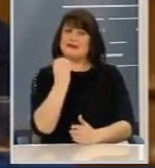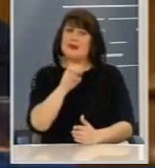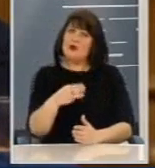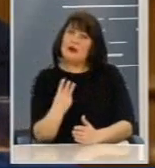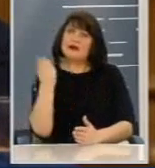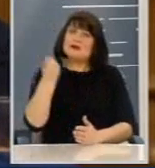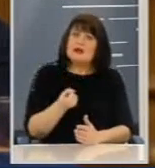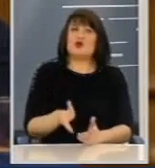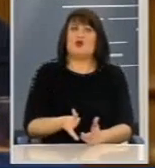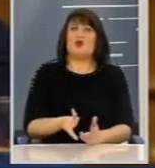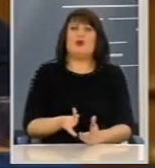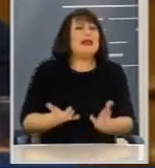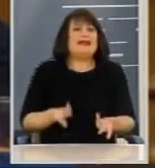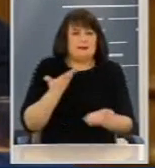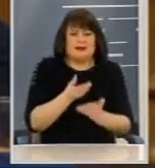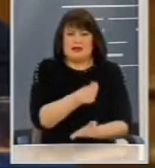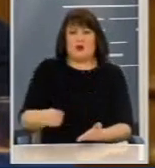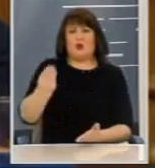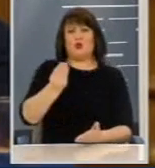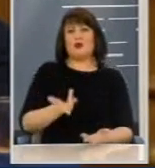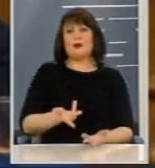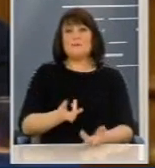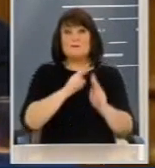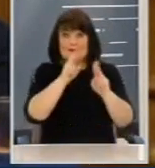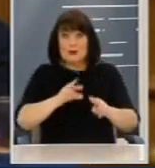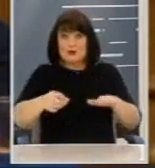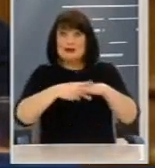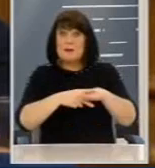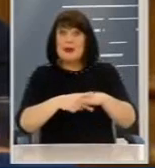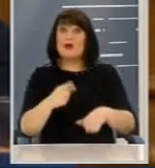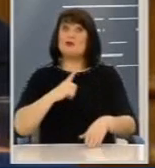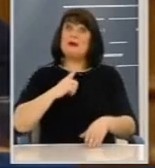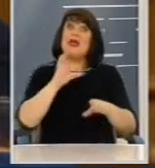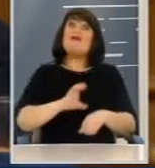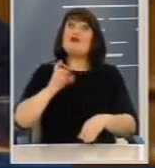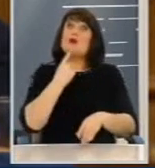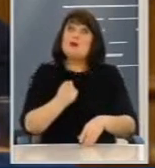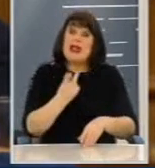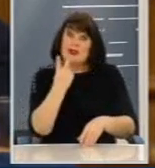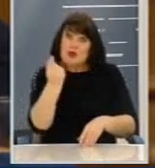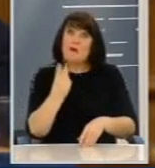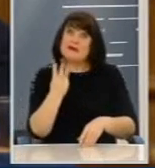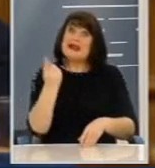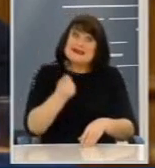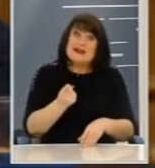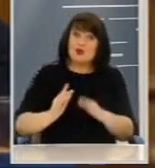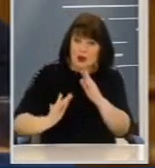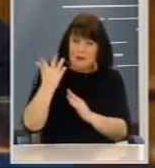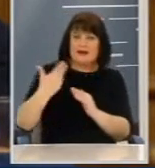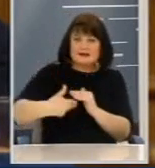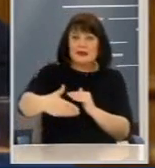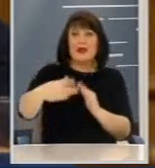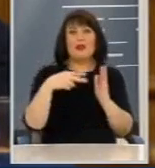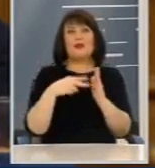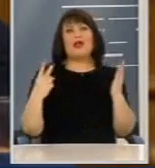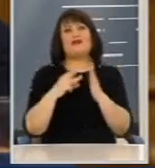2016, ούτε πολύ περισσότερο οι προβλέψεις και του Δουνουτού και της Κομισιόν για 2,5% και 3% ανάπτυξη το